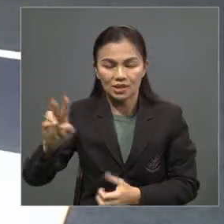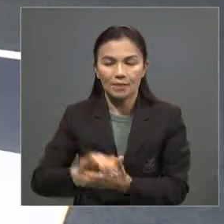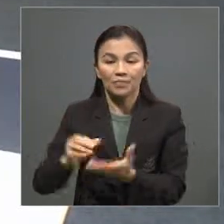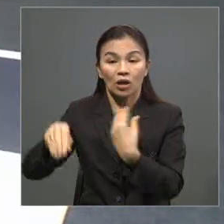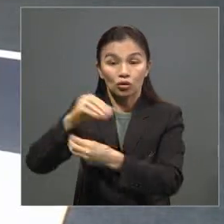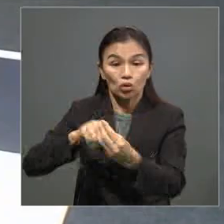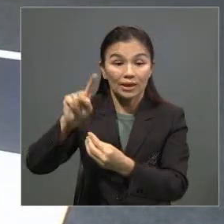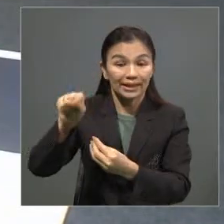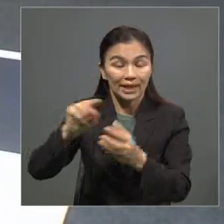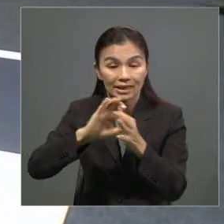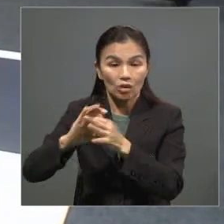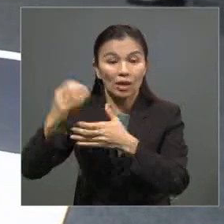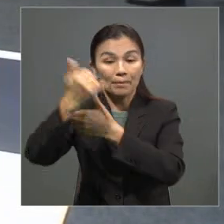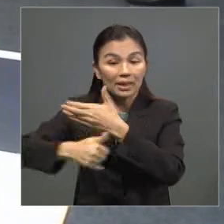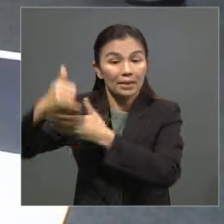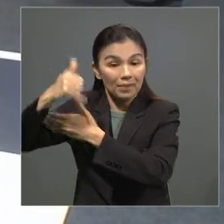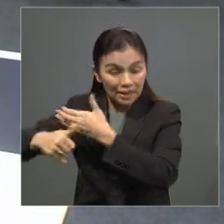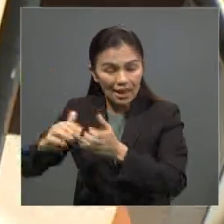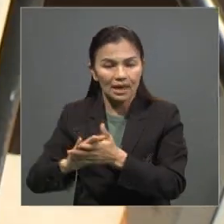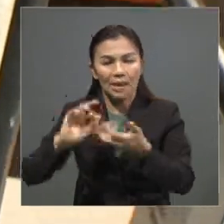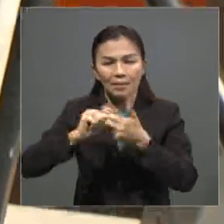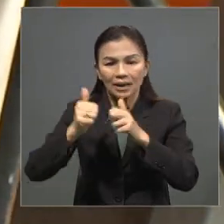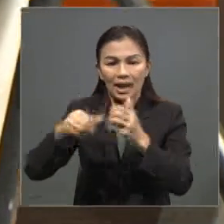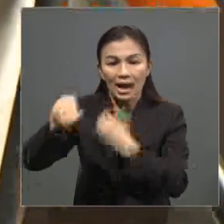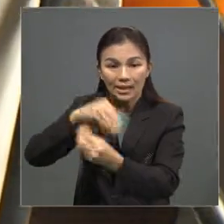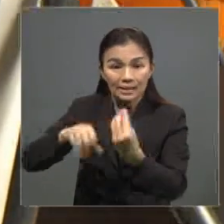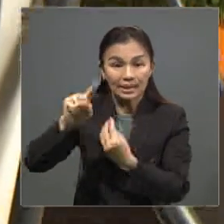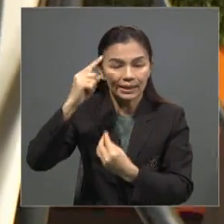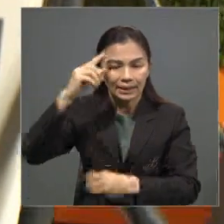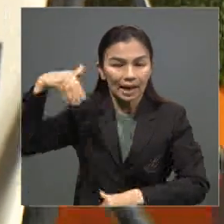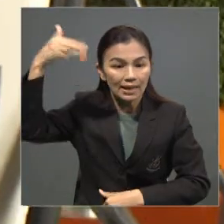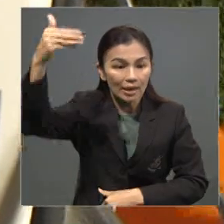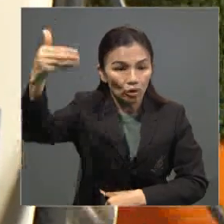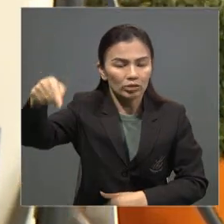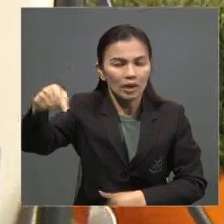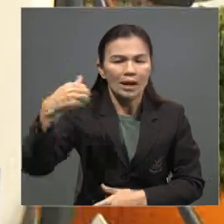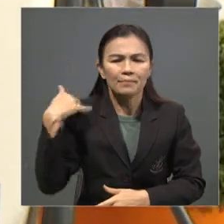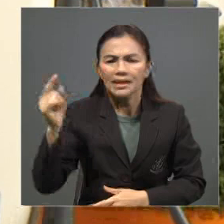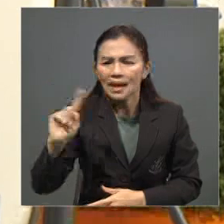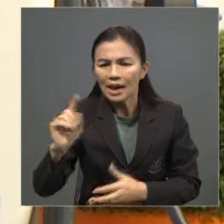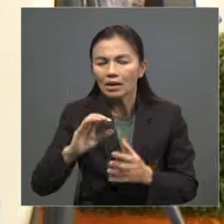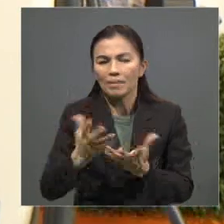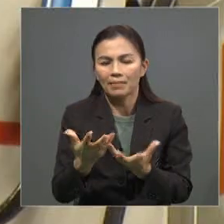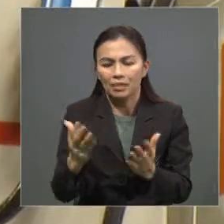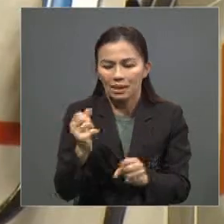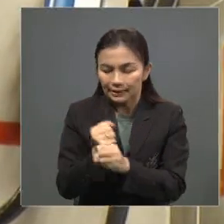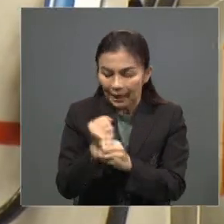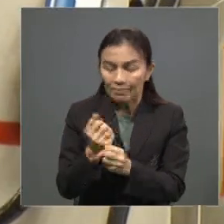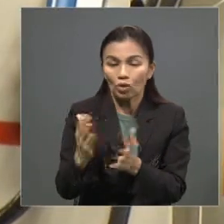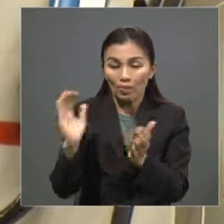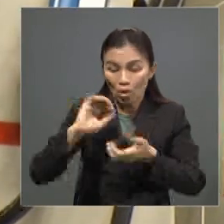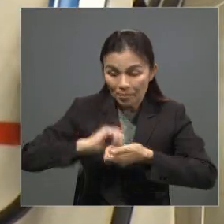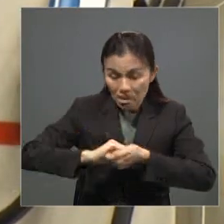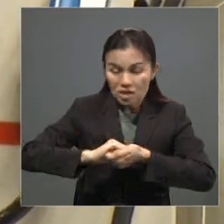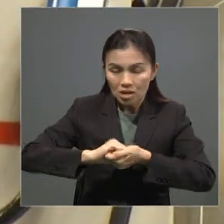ประเทศตลอดจนขจัดอุปสรรคและปัญหาทางเศรษฐกิจที่อาจจะเกิดขึ้นเพื่อขับเคลื่อนความร่วมมือทางธุรกิจระหว่างไทย